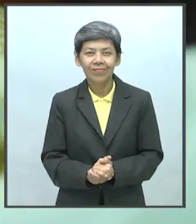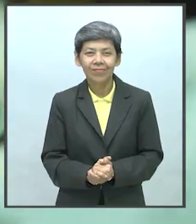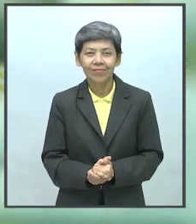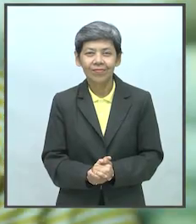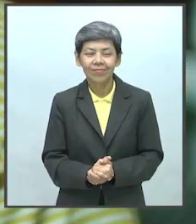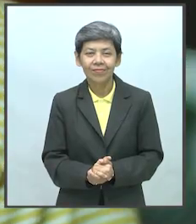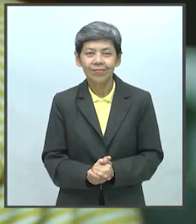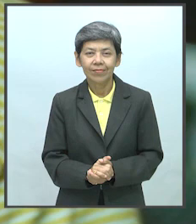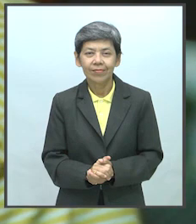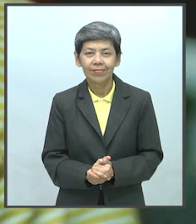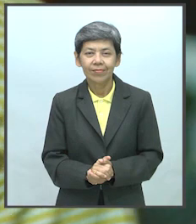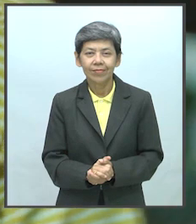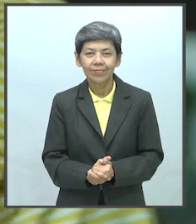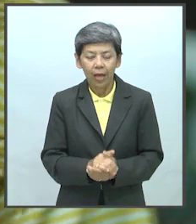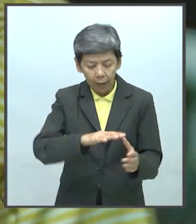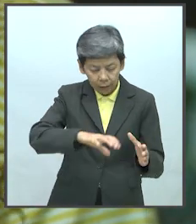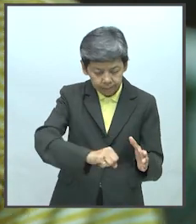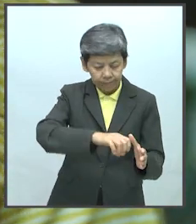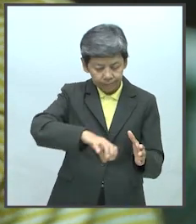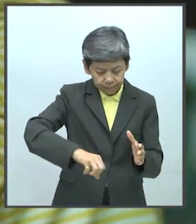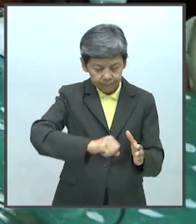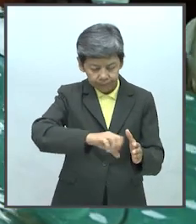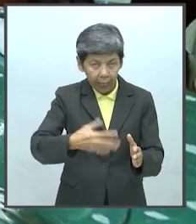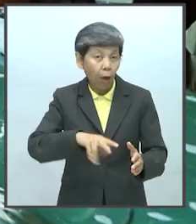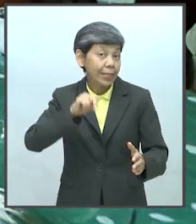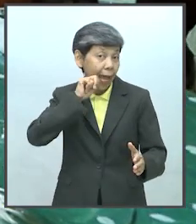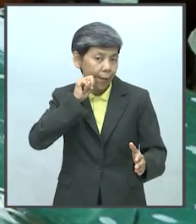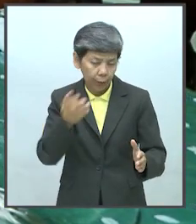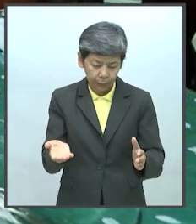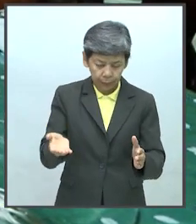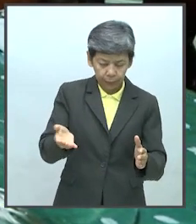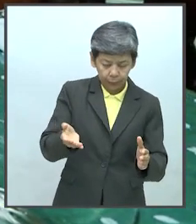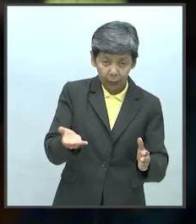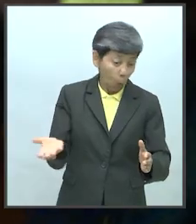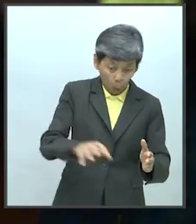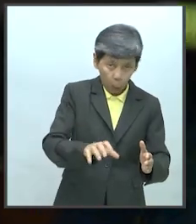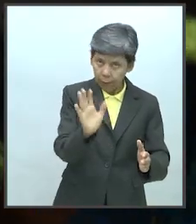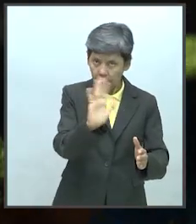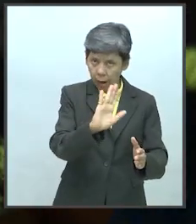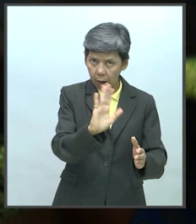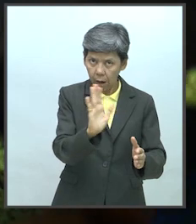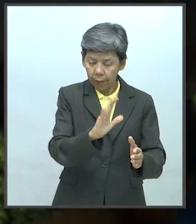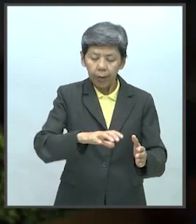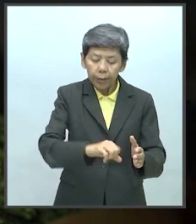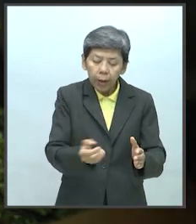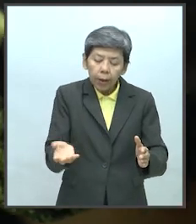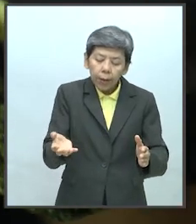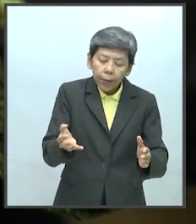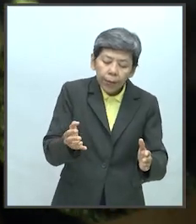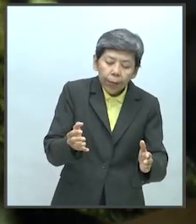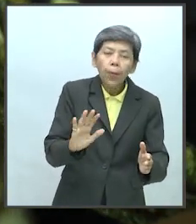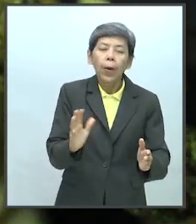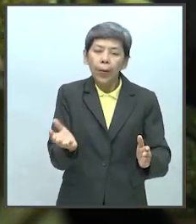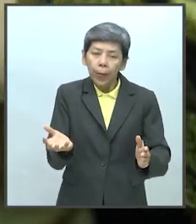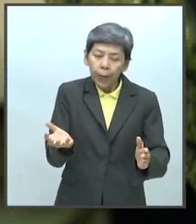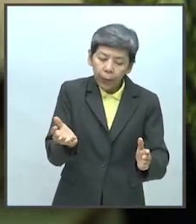ครับพอเริ่มเข้ากันแล้วเดี๋ยวก็จะใส่น้ำนะครับเวลาเติมน้ำอย่าเทลงไปหมดนะครับให้เราค่อยๆทยอยหยอด